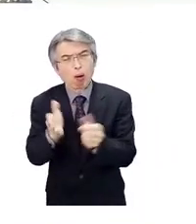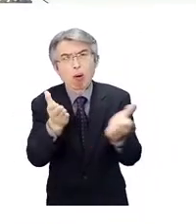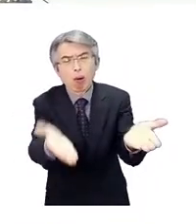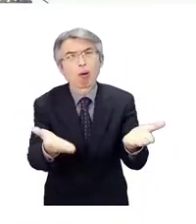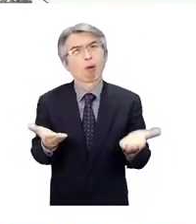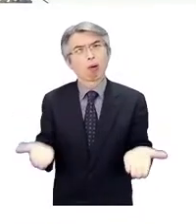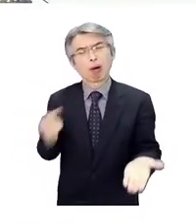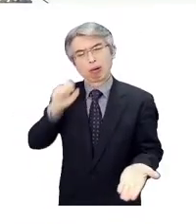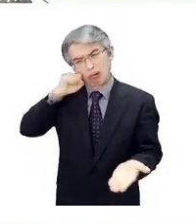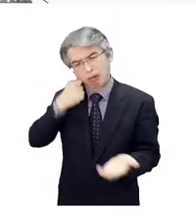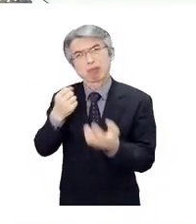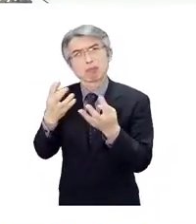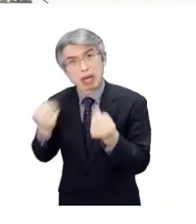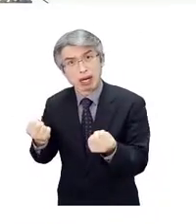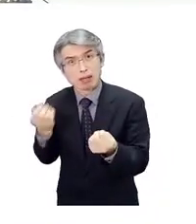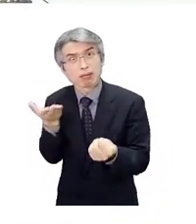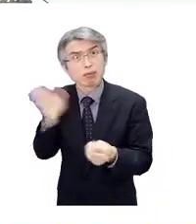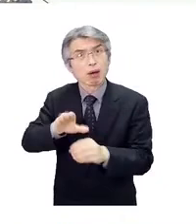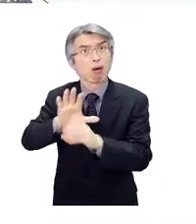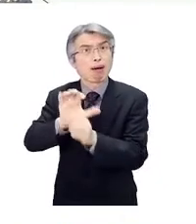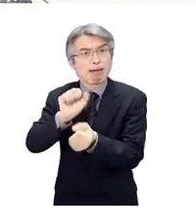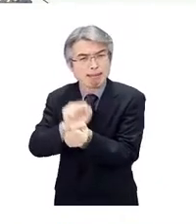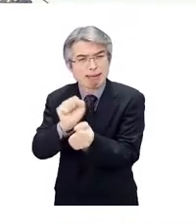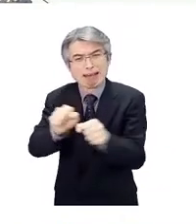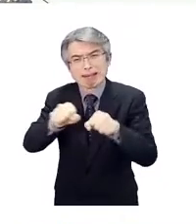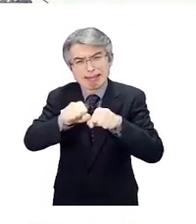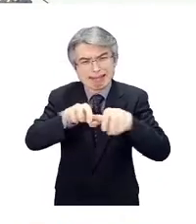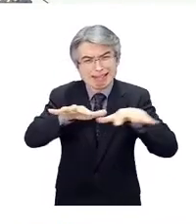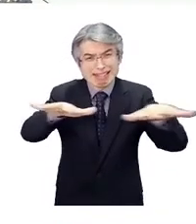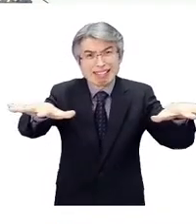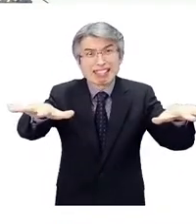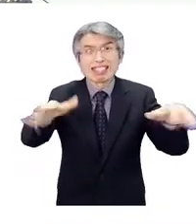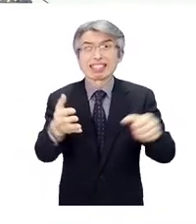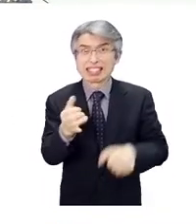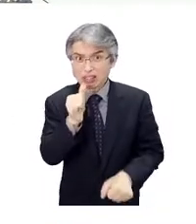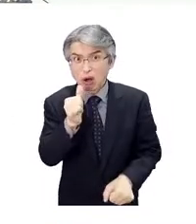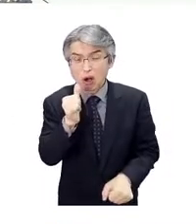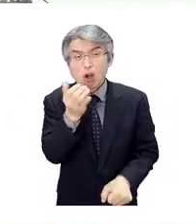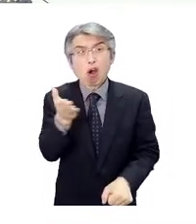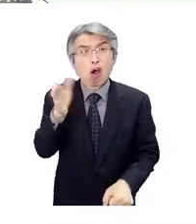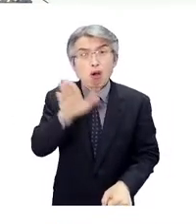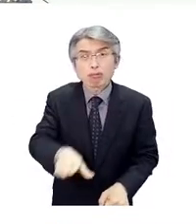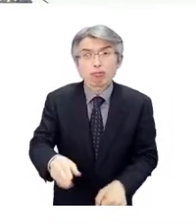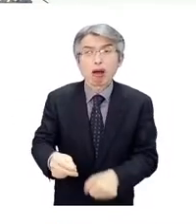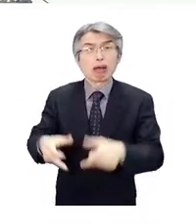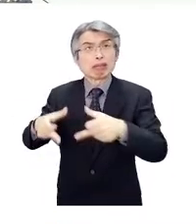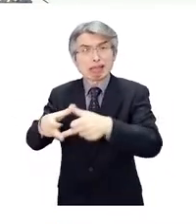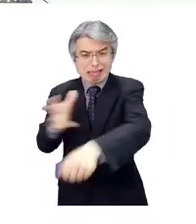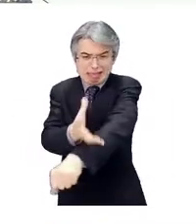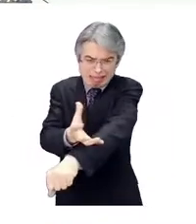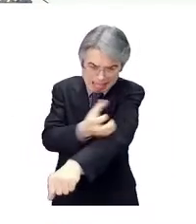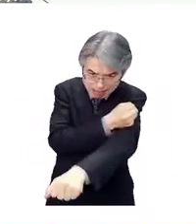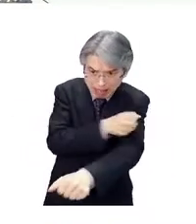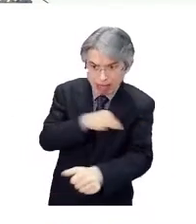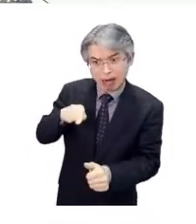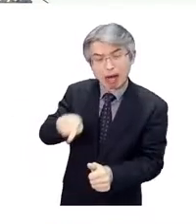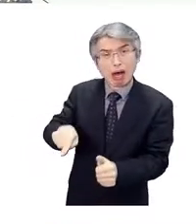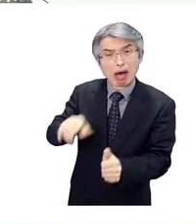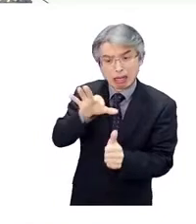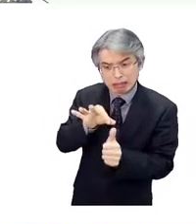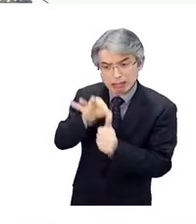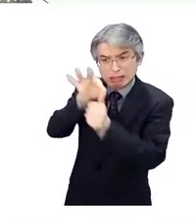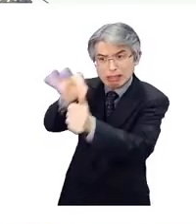불구하고 코로나19라는 국난 속에서 사회적 약자이자 취약계층인 중증장애인의 고용 유지는 시급한